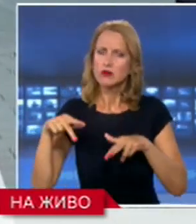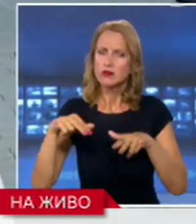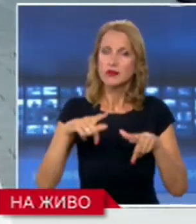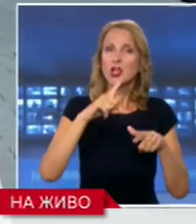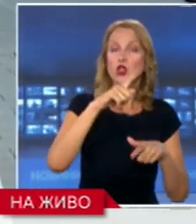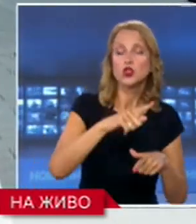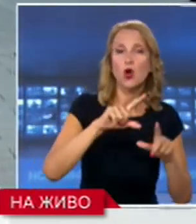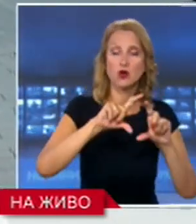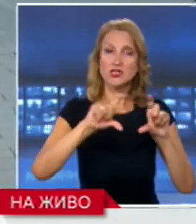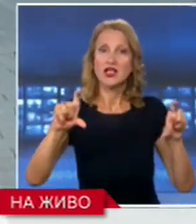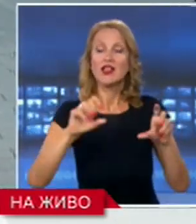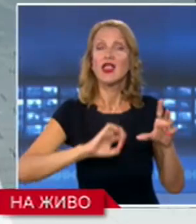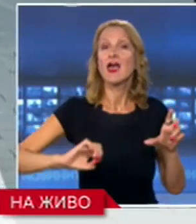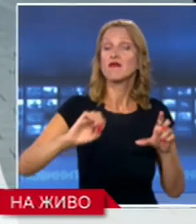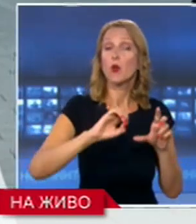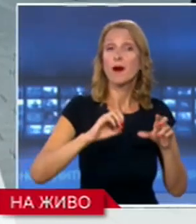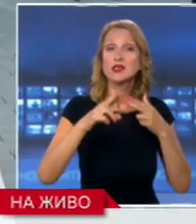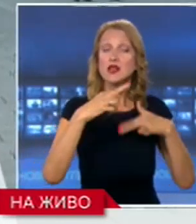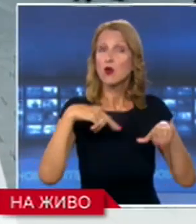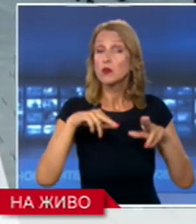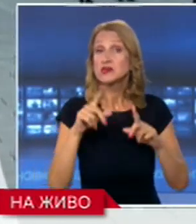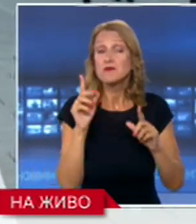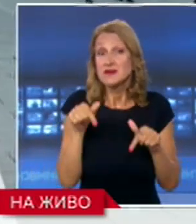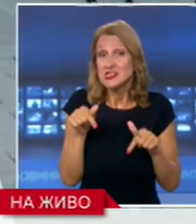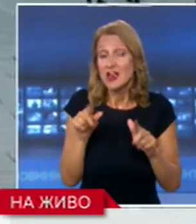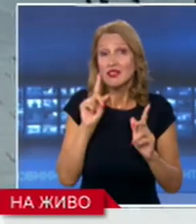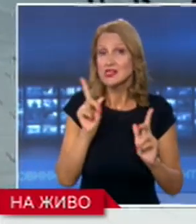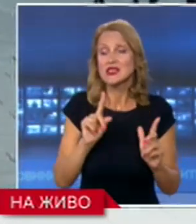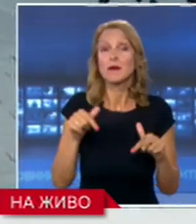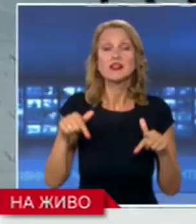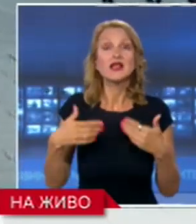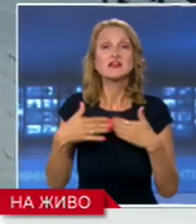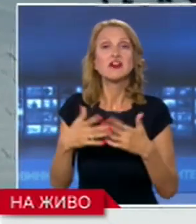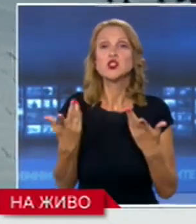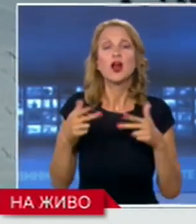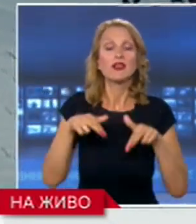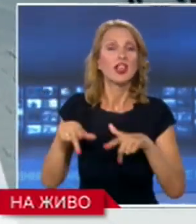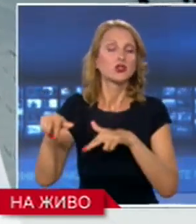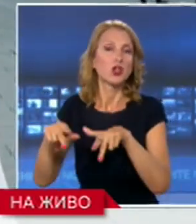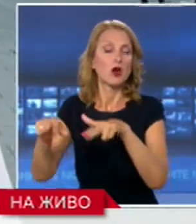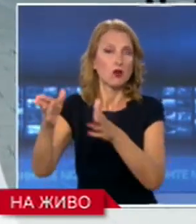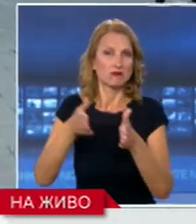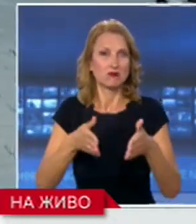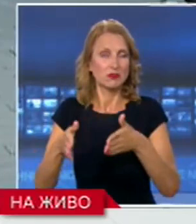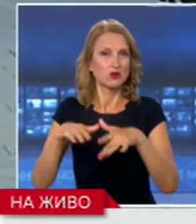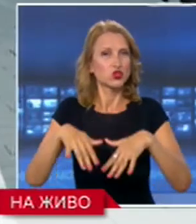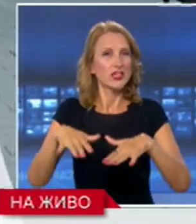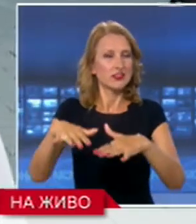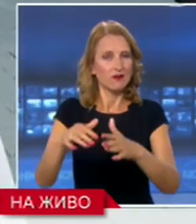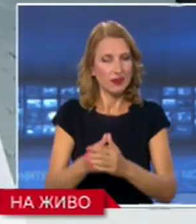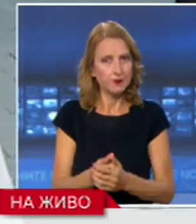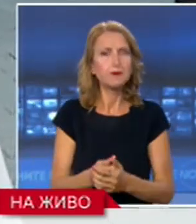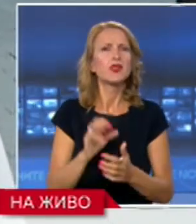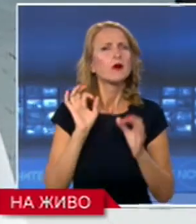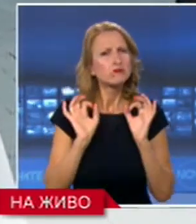на Европейската комисия. Все още не е ясно на къде ще поеме тази вечерашното шествие. Традиционно протестиращите